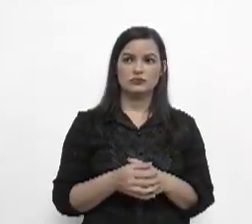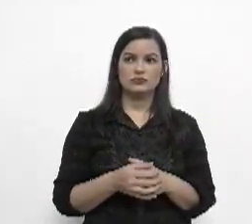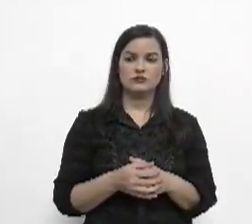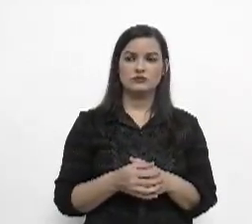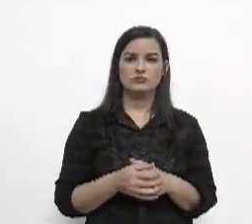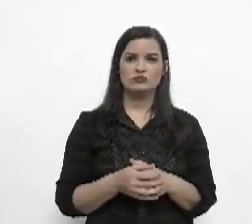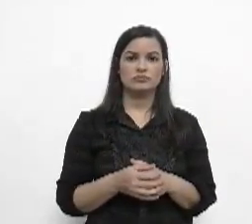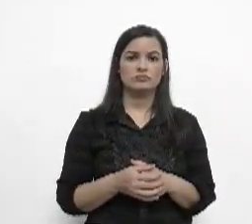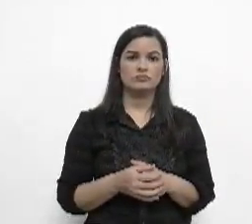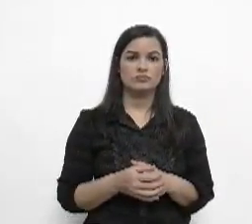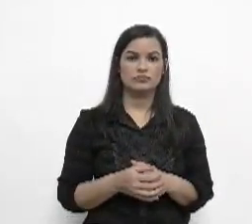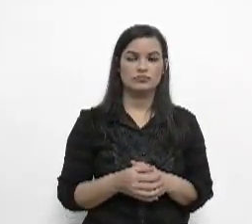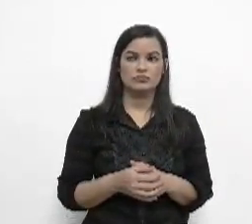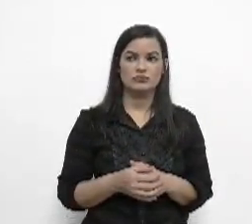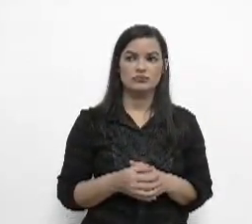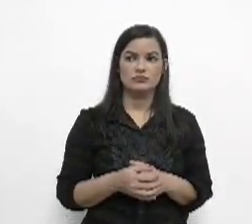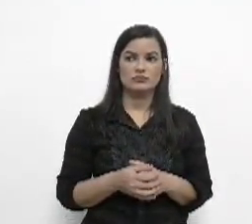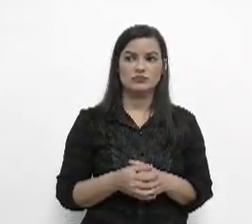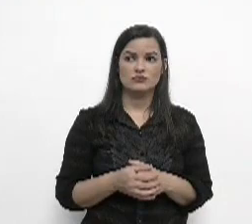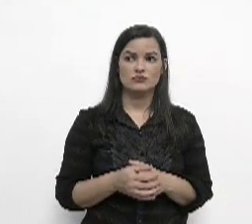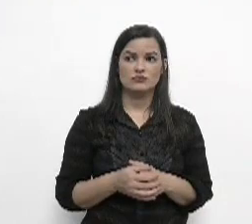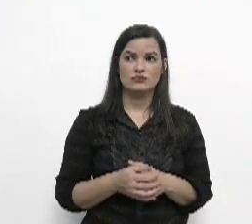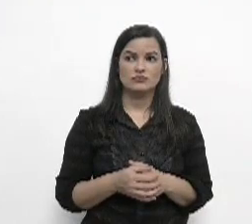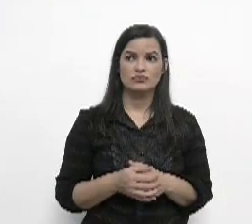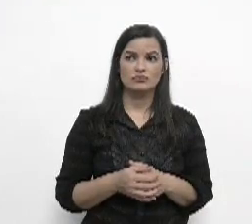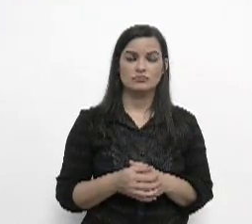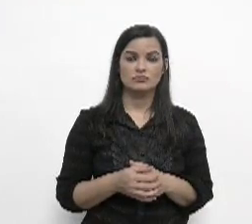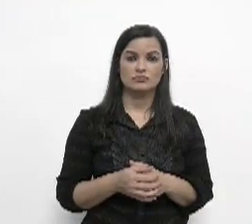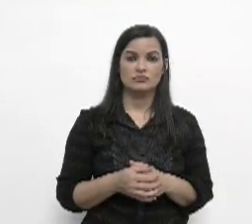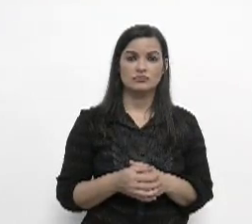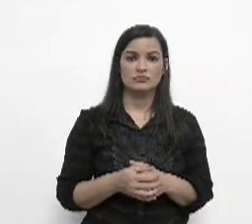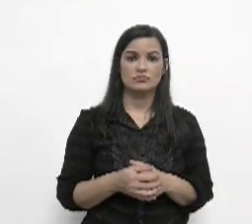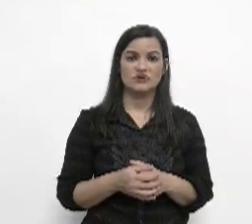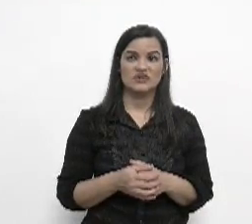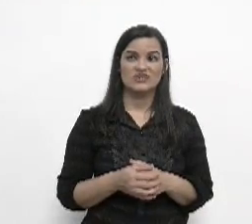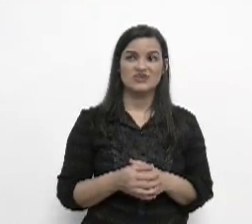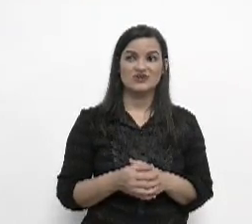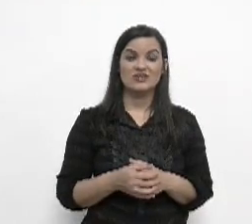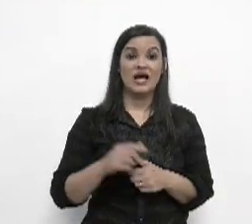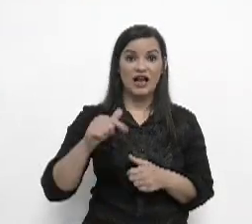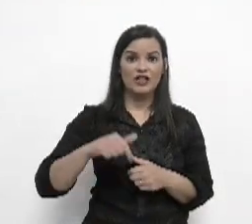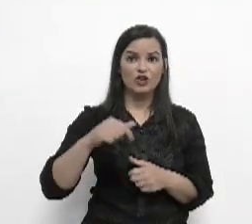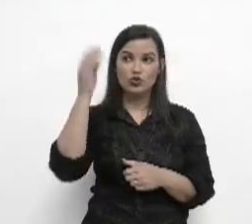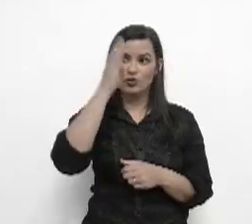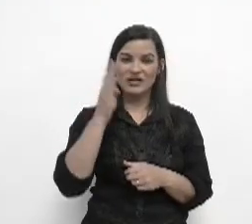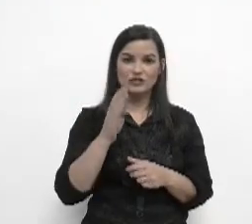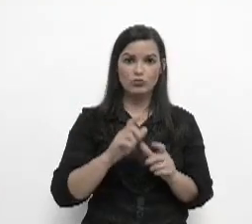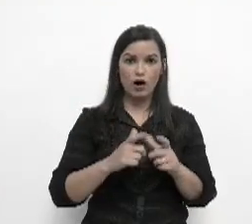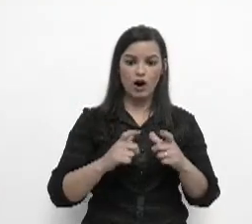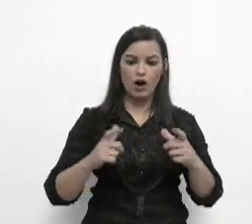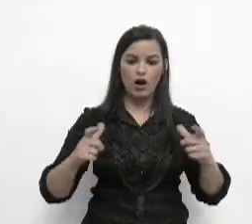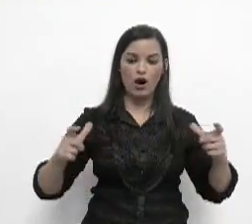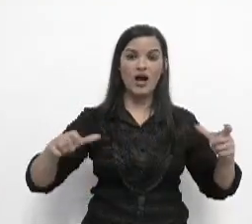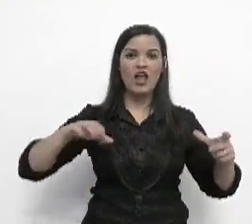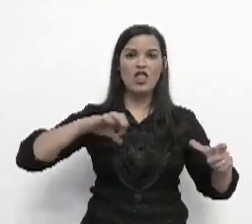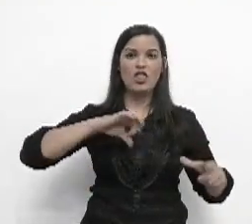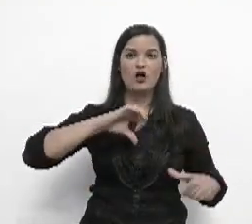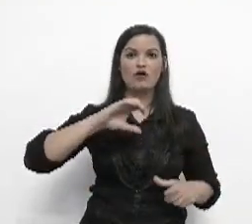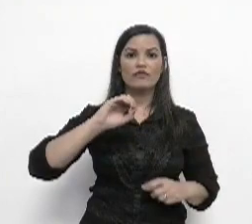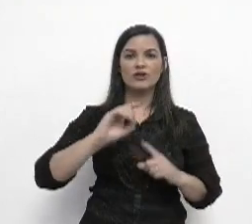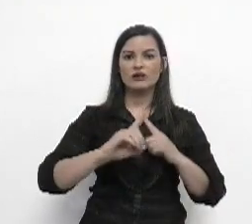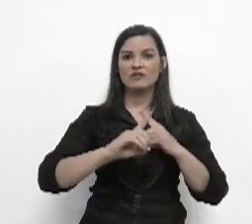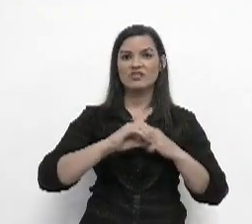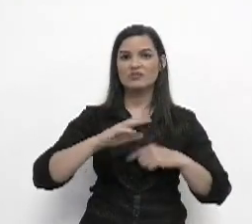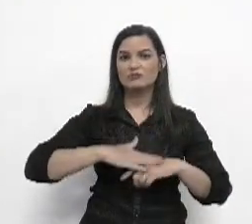땅에 90배가 되는 넓은 땅이라고 합니다. Dizem que o terreno nacional aqui do Brasil é 90 vezes o território da